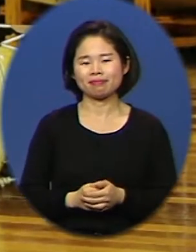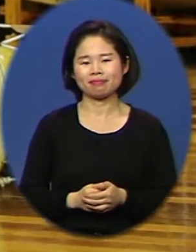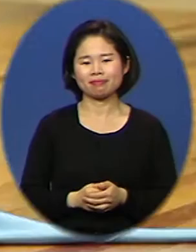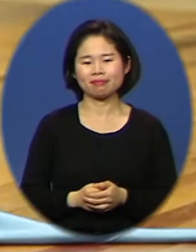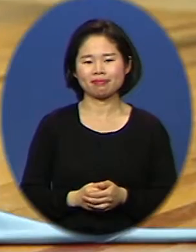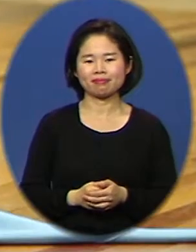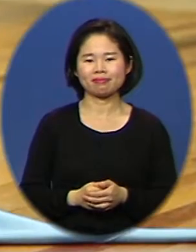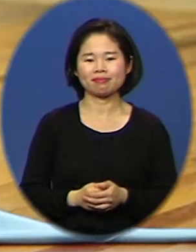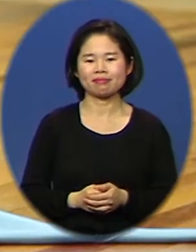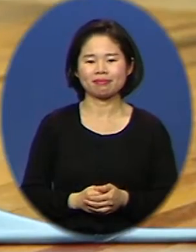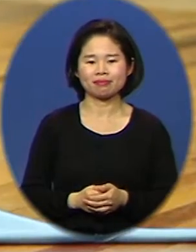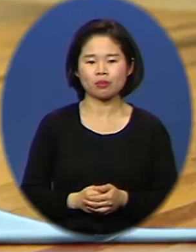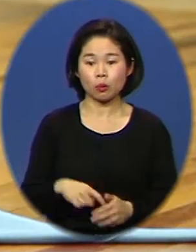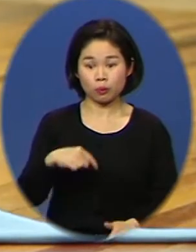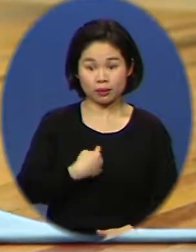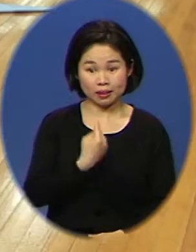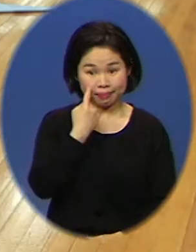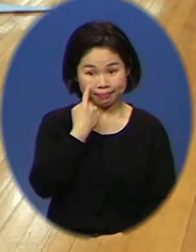자, 우리 혼자 쳐볼까요?